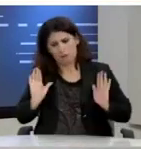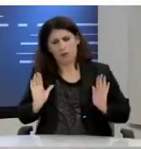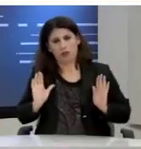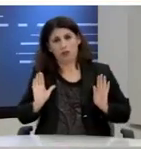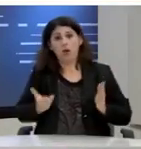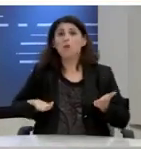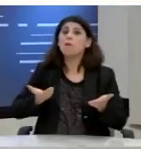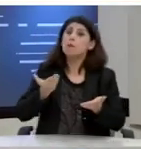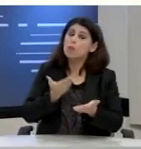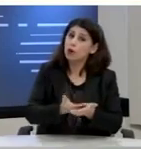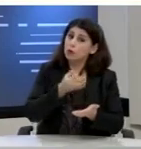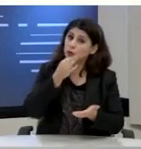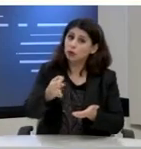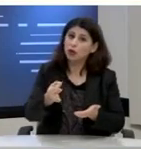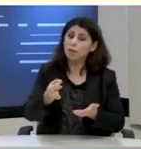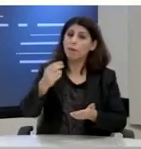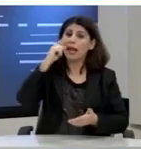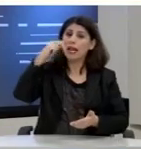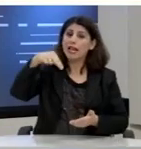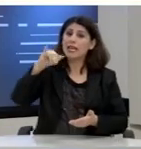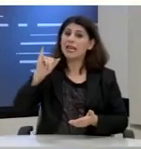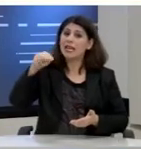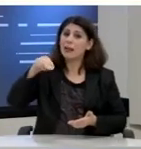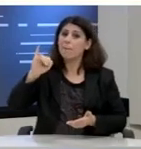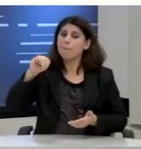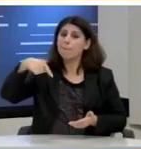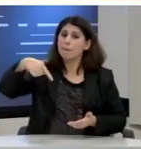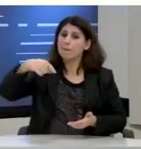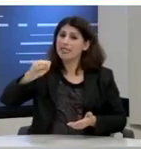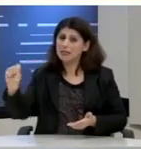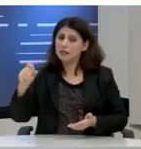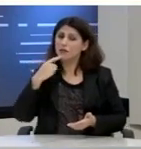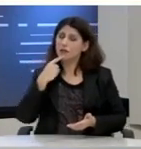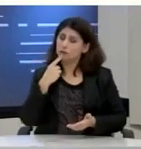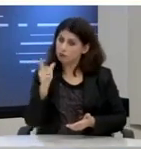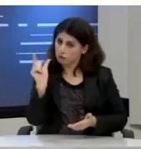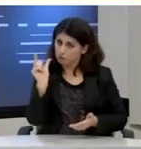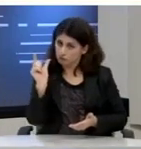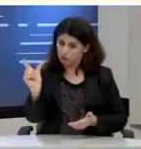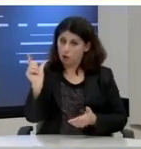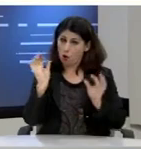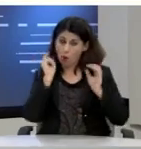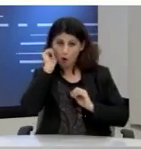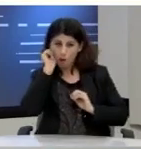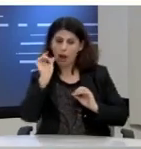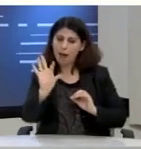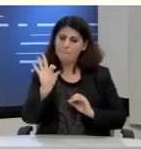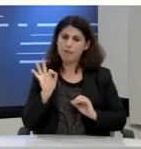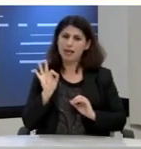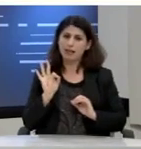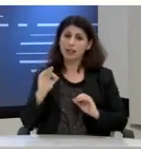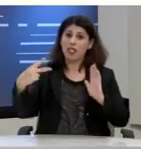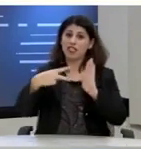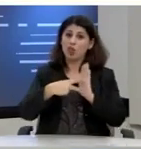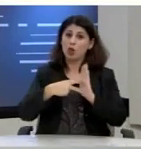που πρότεινε, που διατύπωσε τον κύριο Νίμιτς ότι είναι καλό να προσπαθήσει να το παλέψει παραπέρα και που επέλεξε η ελληνική κυβέρνηση το